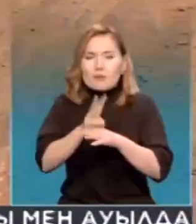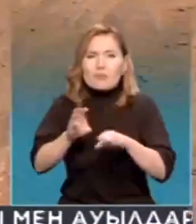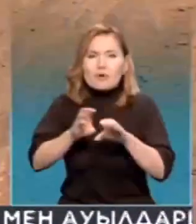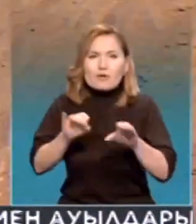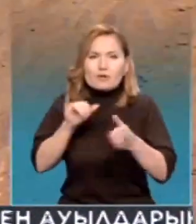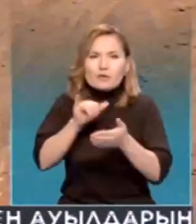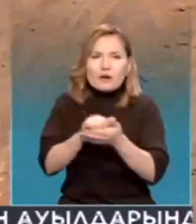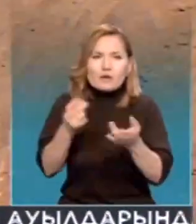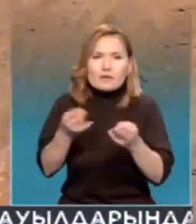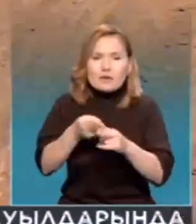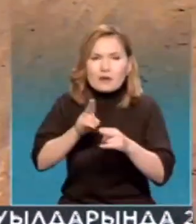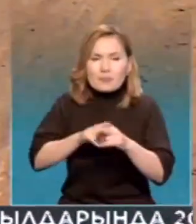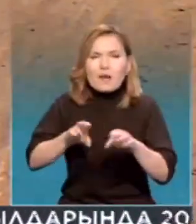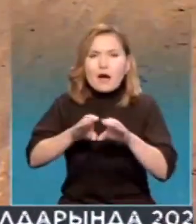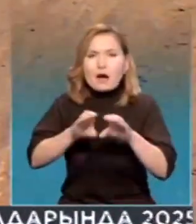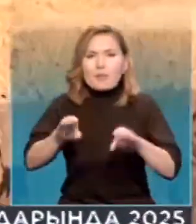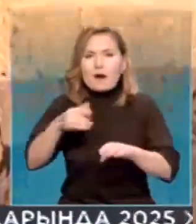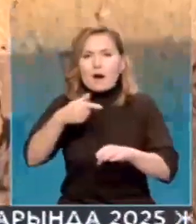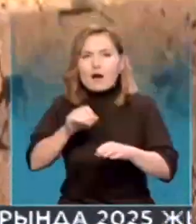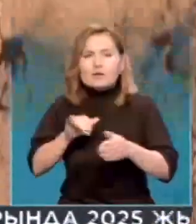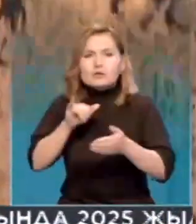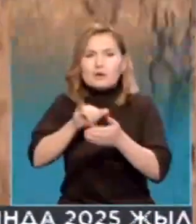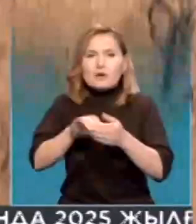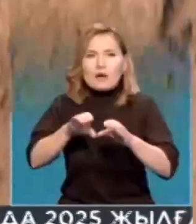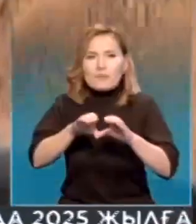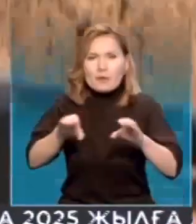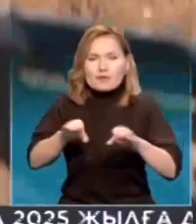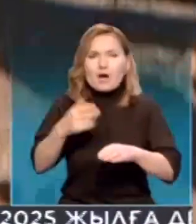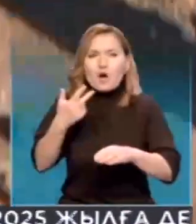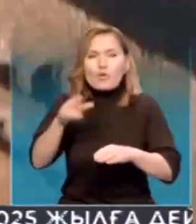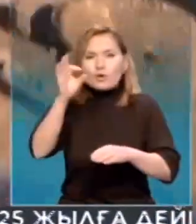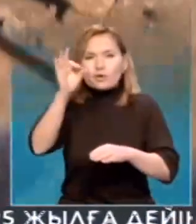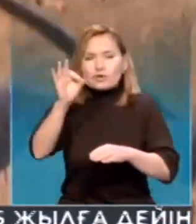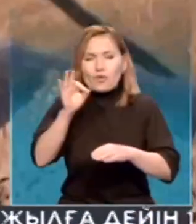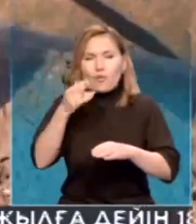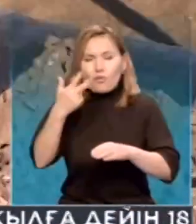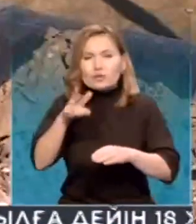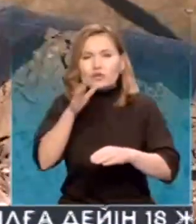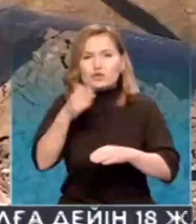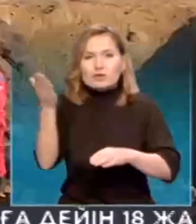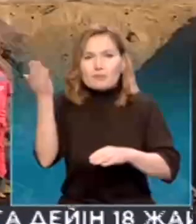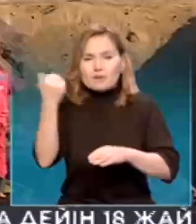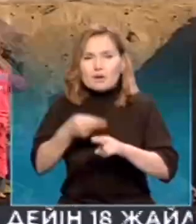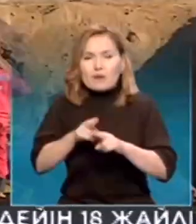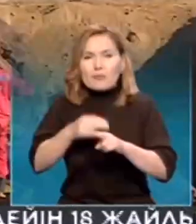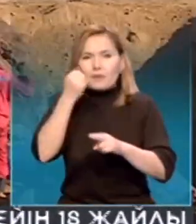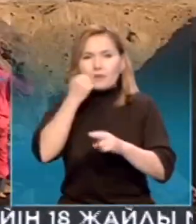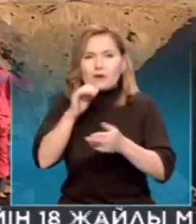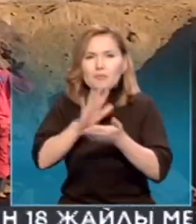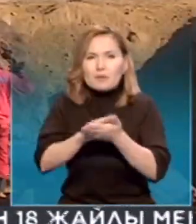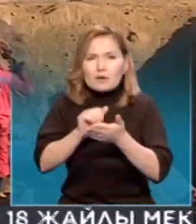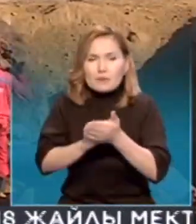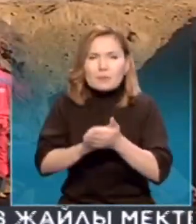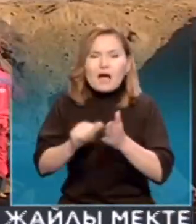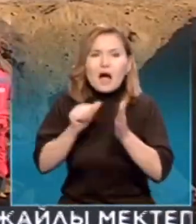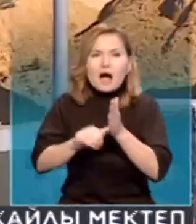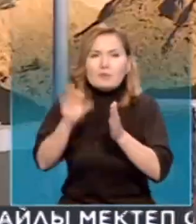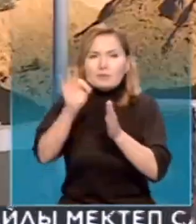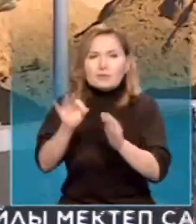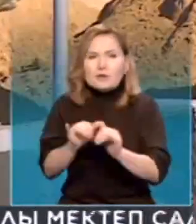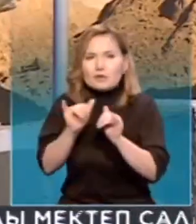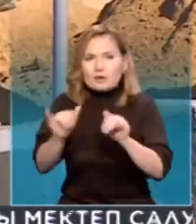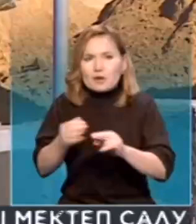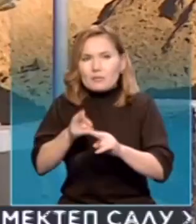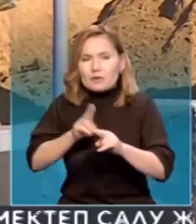Үкімет басшысының айтуынша, магистральды газ құбырлардың басым бөлігі 30 жыл бұрын тартылғандықтан желілердің тозуы 60%-ке жетіп